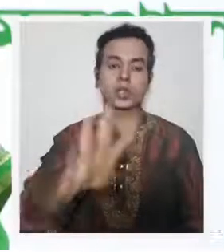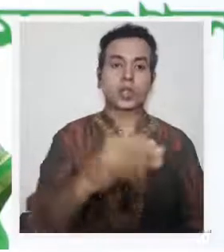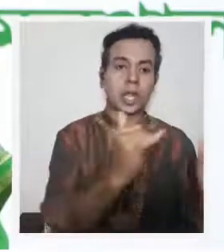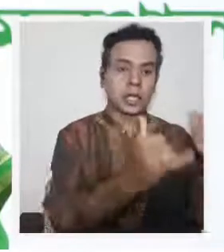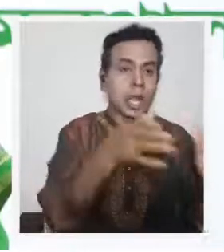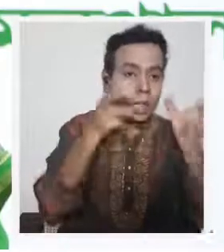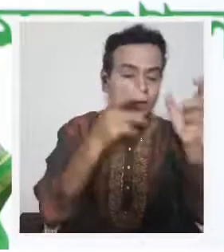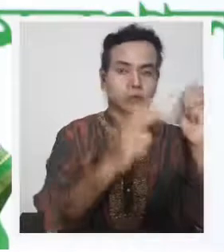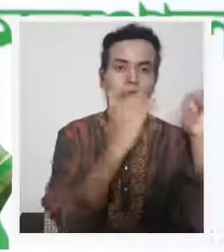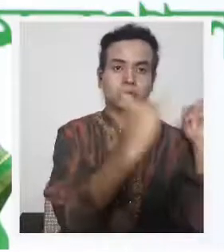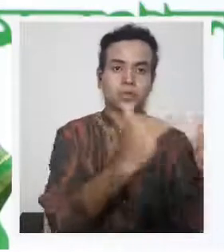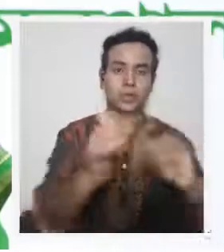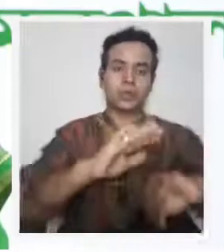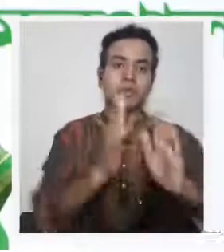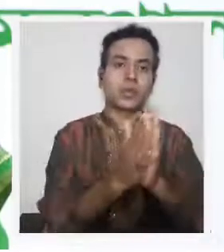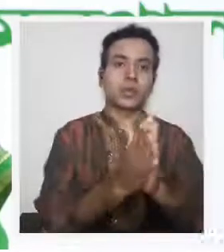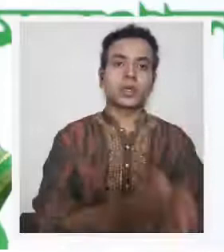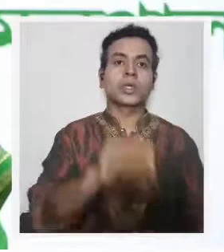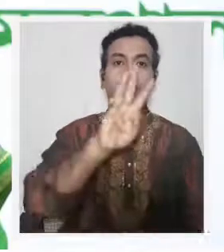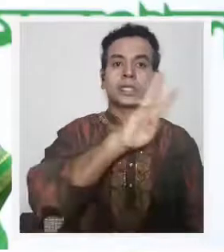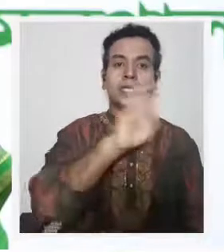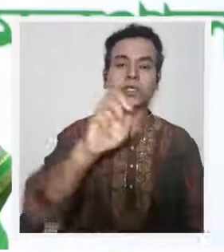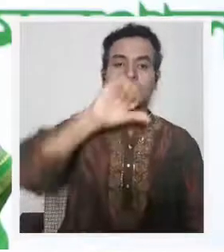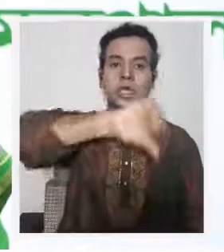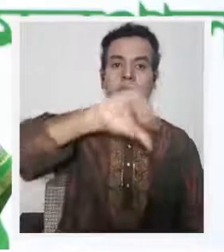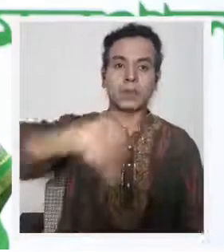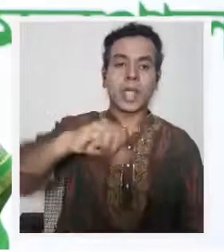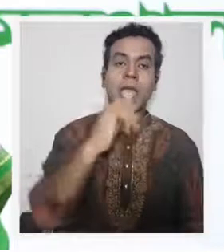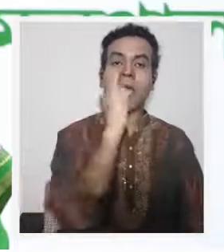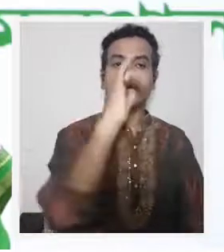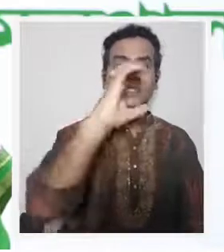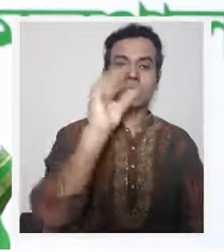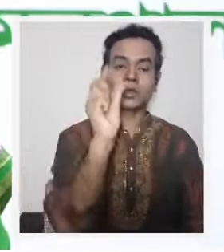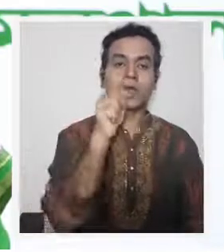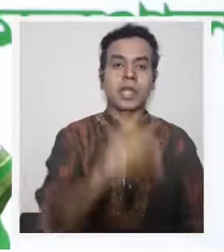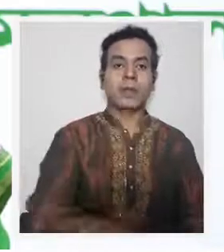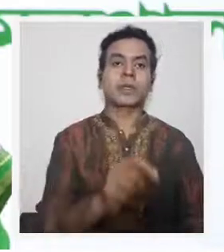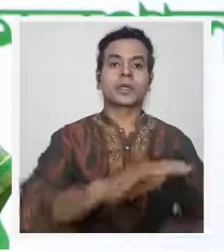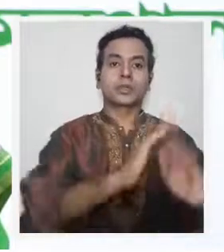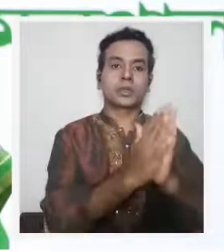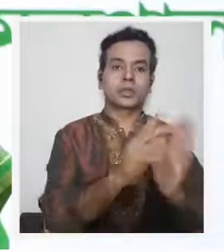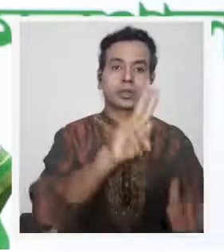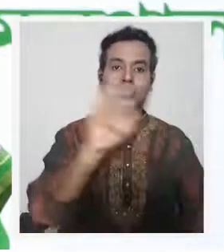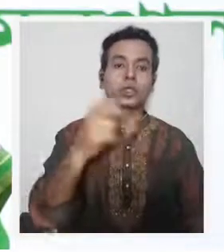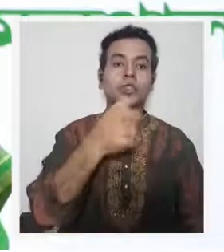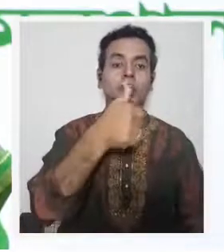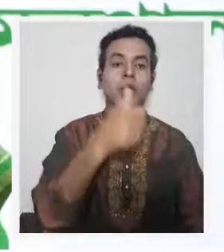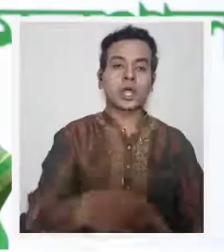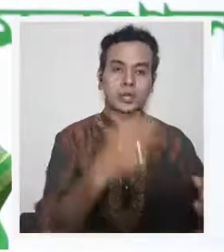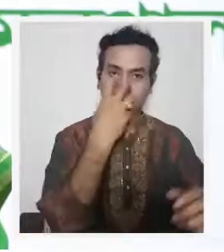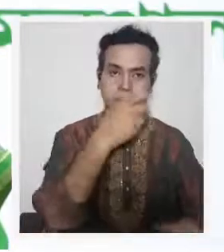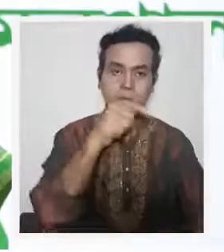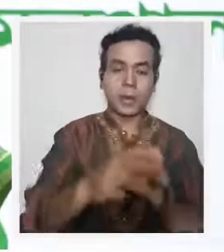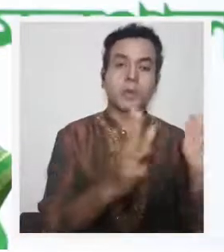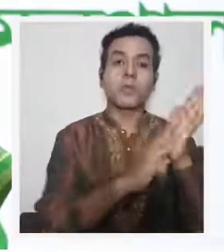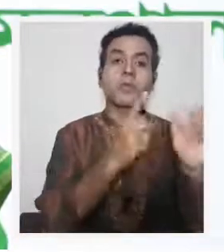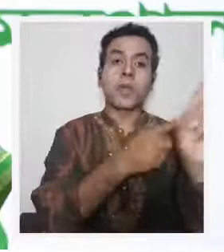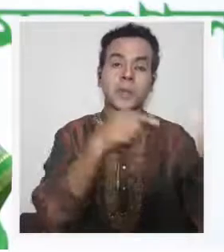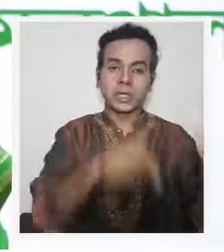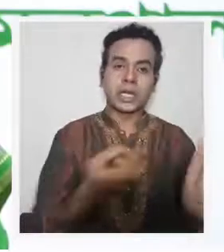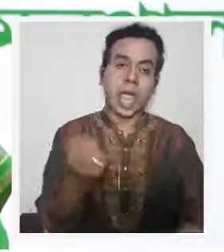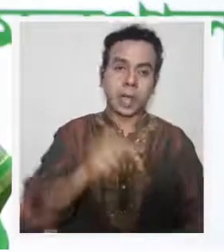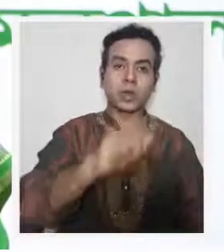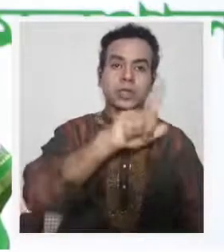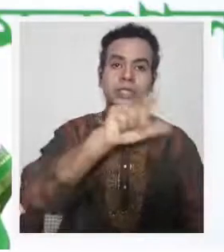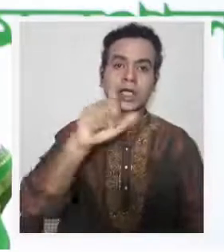এবং ঢাকা সিটির বাইরে বিভিন্ন হাসপাতালে 6,034টি। এই সকল হাসপাতালে আইসিইউ সংখ্যা 399টি, ডায়ালাইসিস ইউনিট